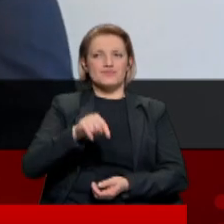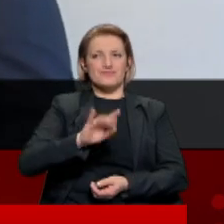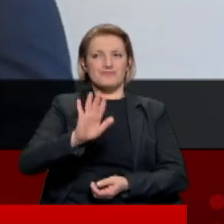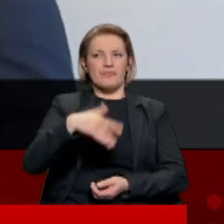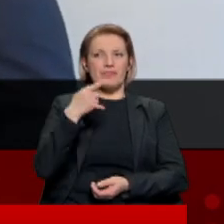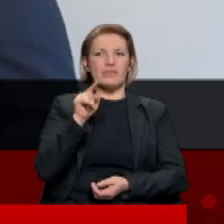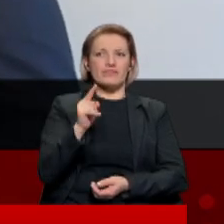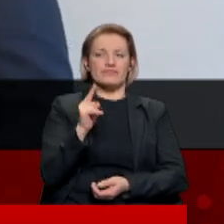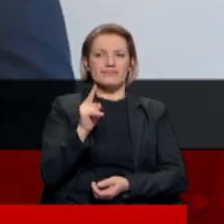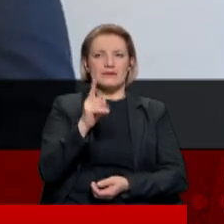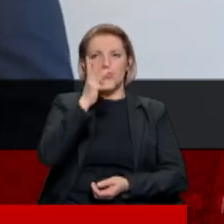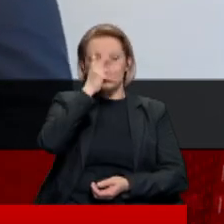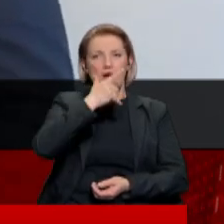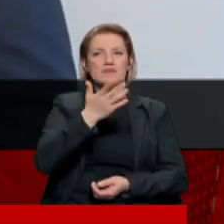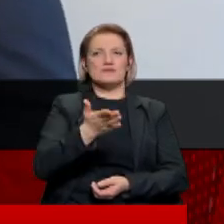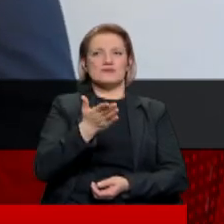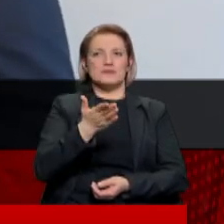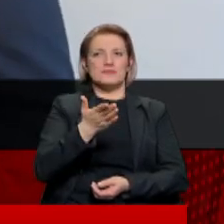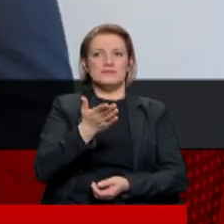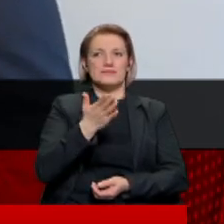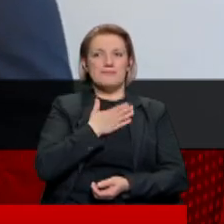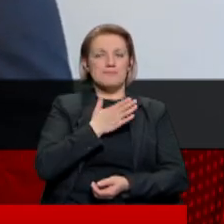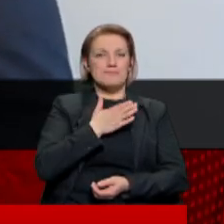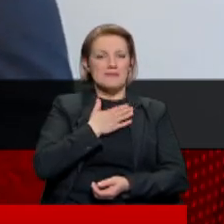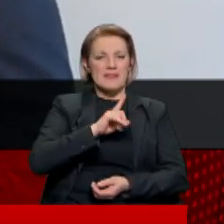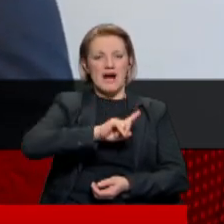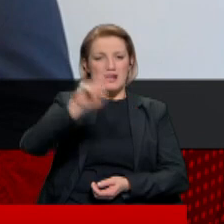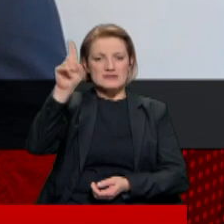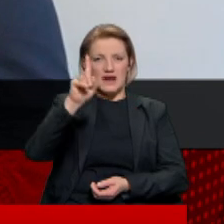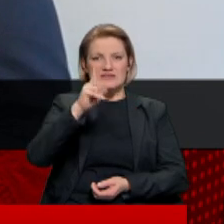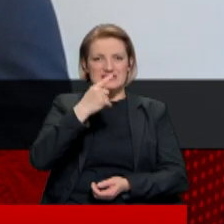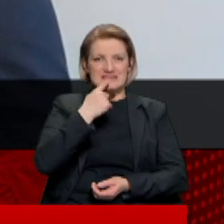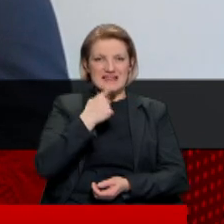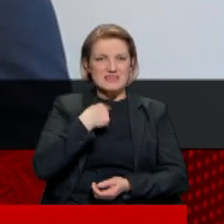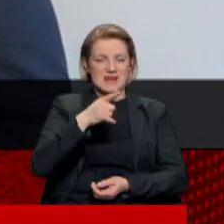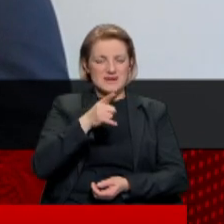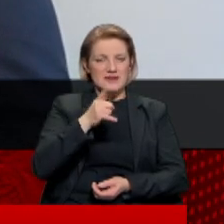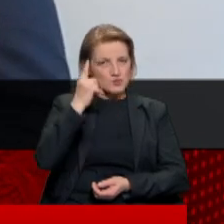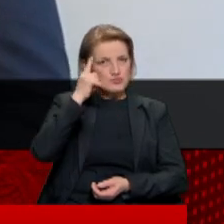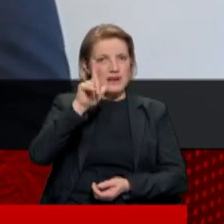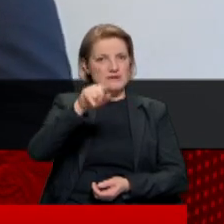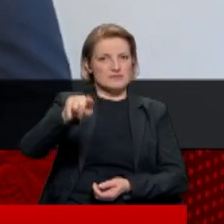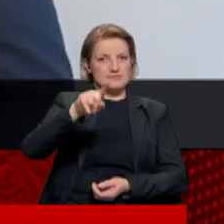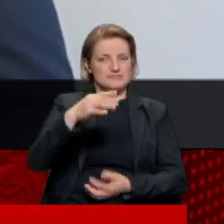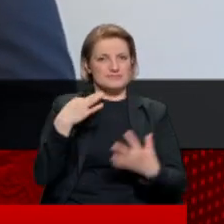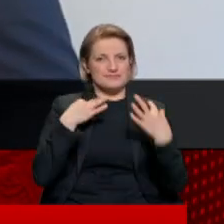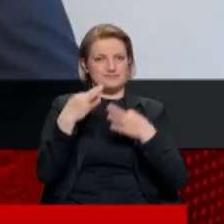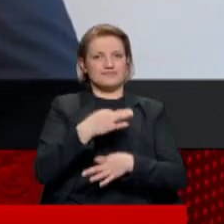sonra bir de şu, utan yani... Bana itiraz edenlerin şunu düşünmesi lazım.